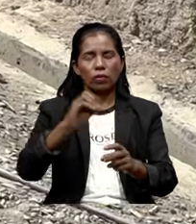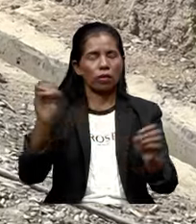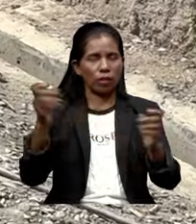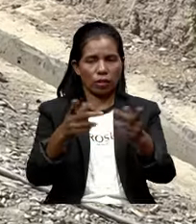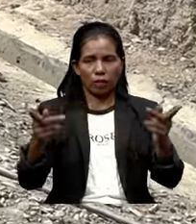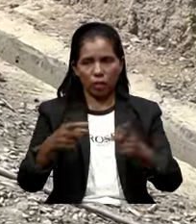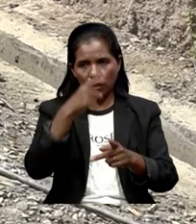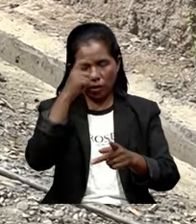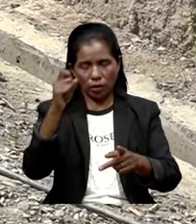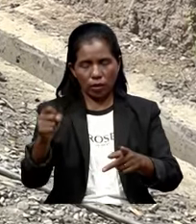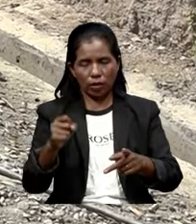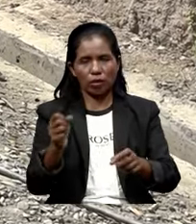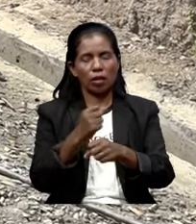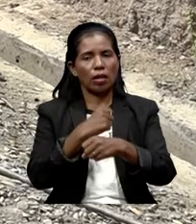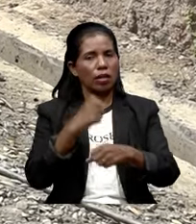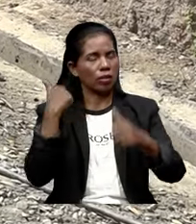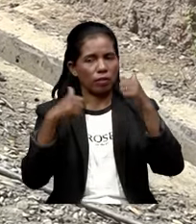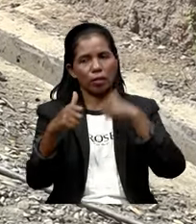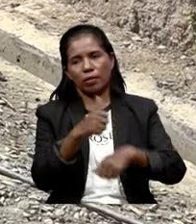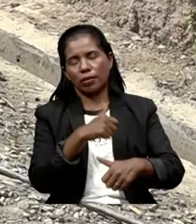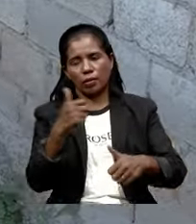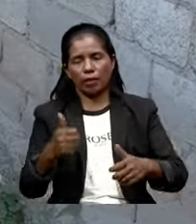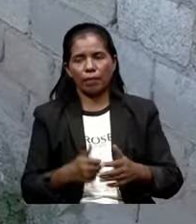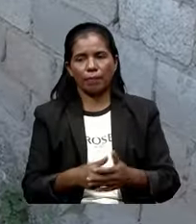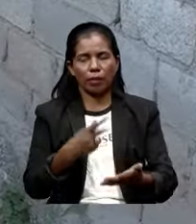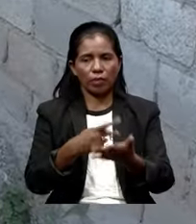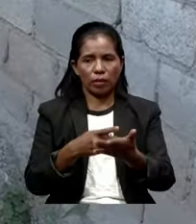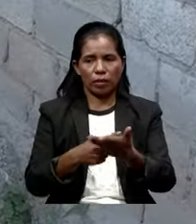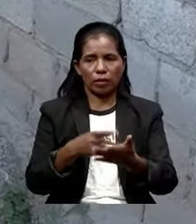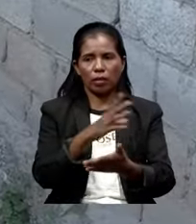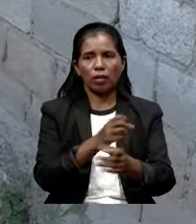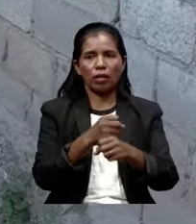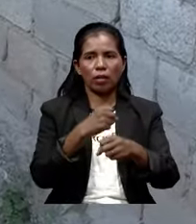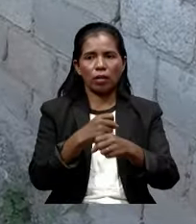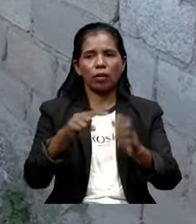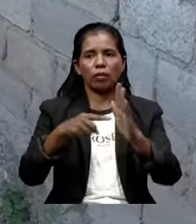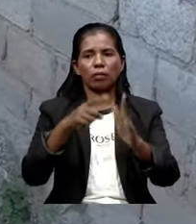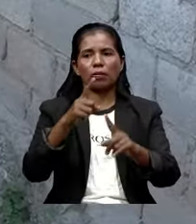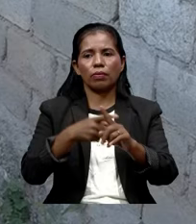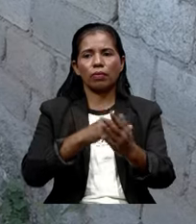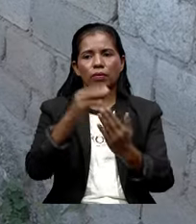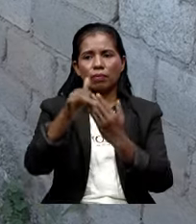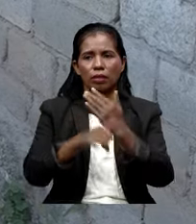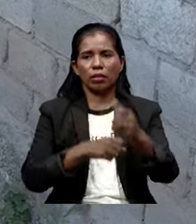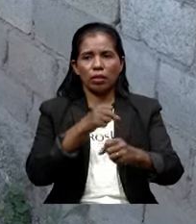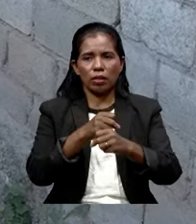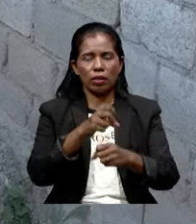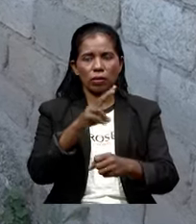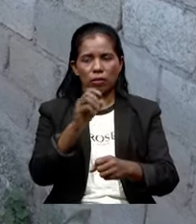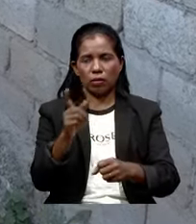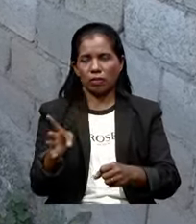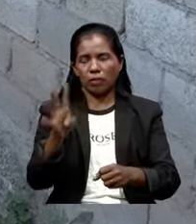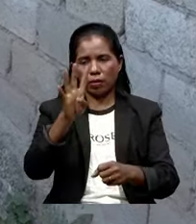fatin tambo ocupado o atividade selo. Projeto Construção Valeta refere a hui o fulan maio tinan rihun rua Ronulo